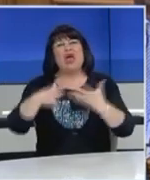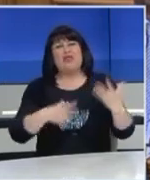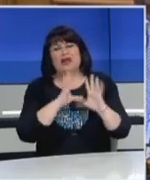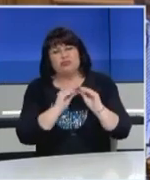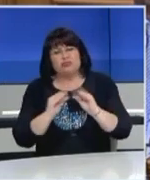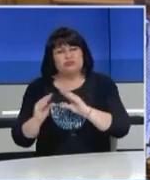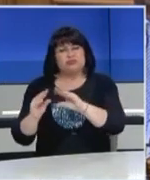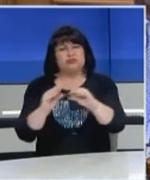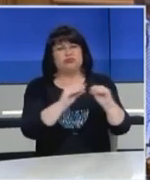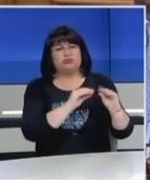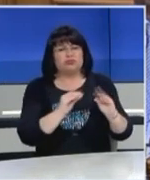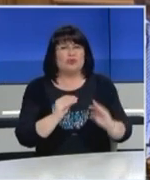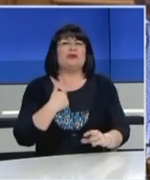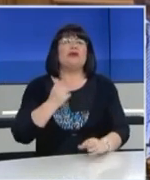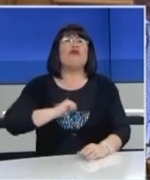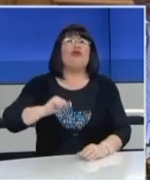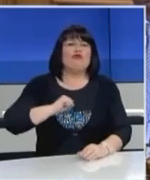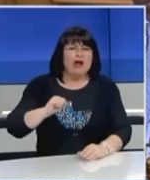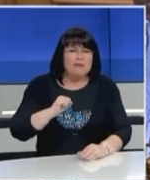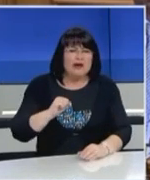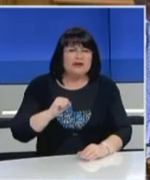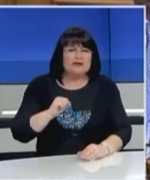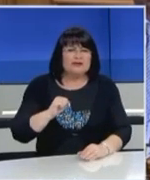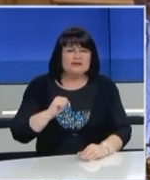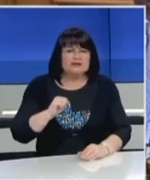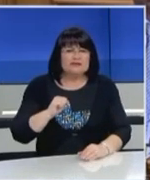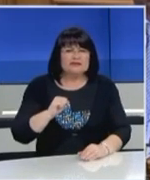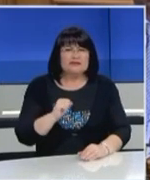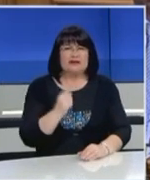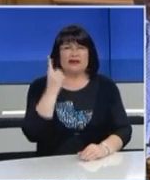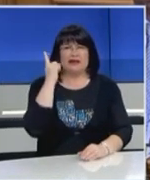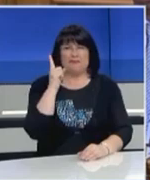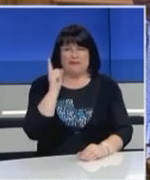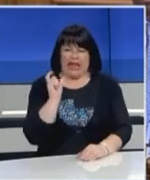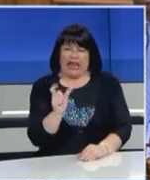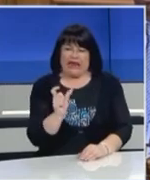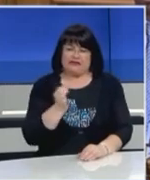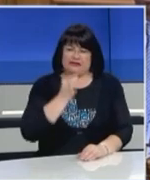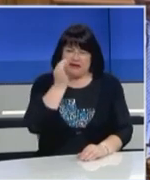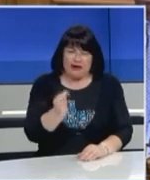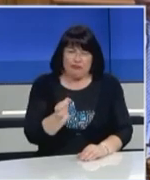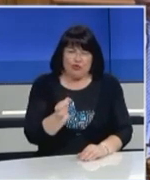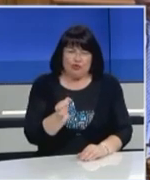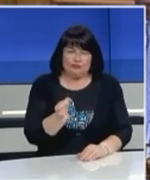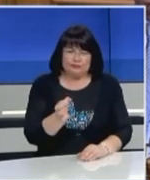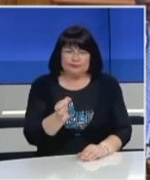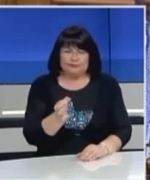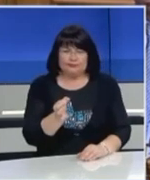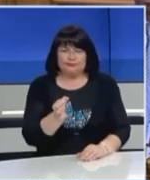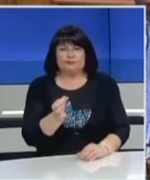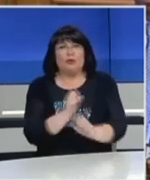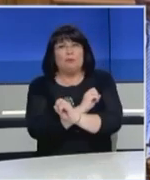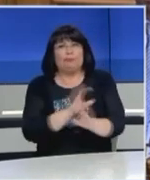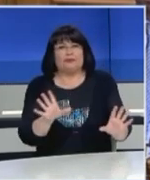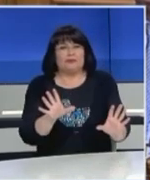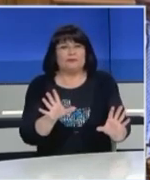σκανδαλολογία, διότι πολύ φοβάμαι ότι έστω και μία δικιά μου αποστροφή θα μονοπολίσει τη